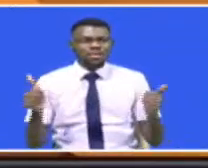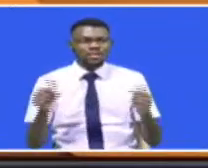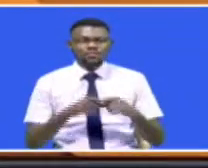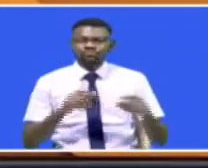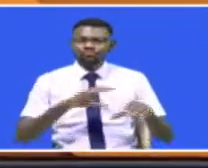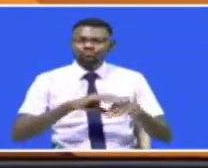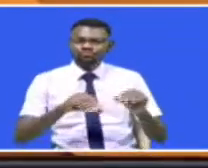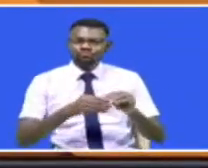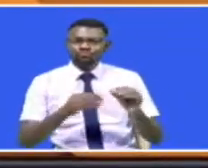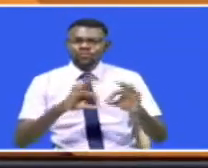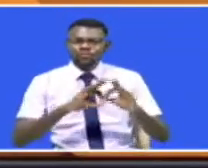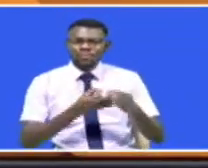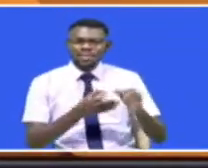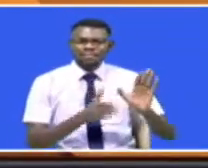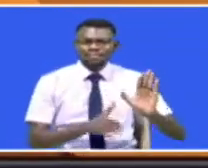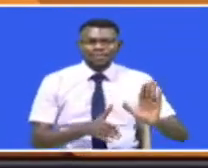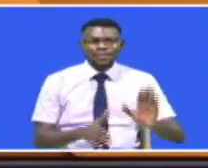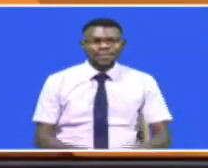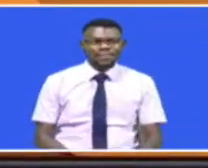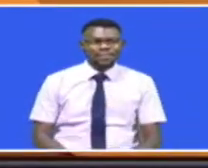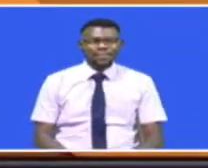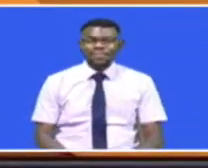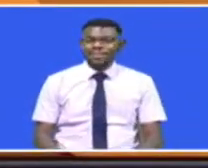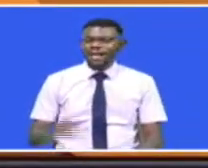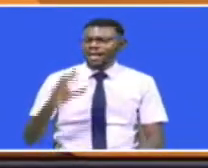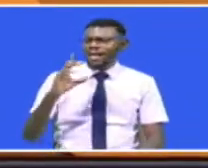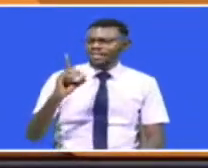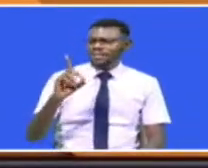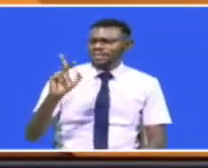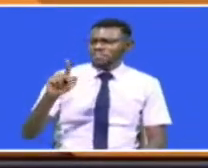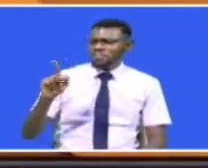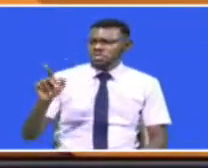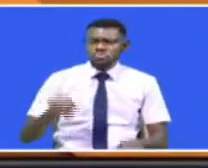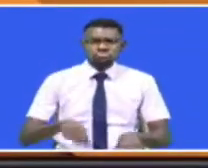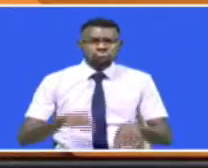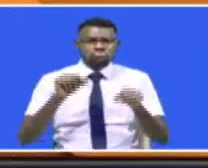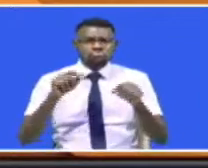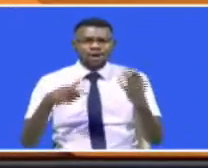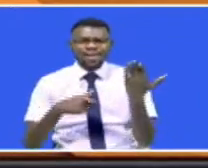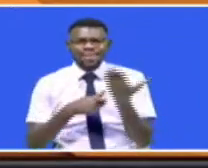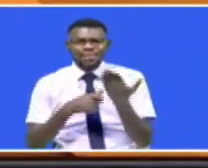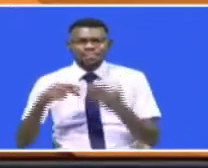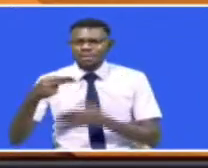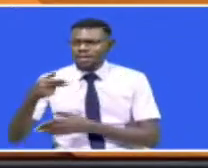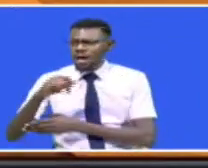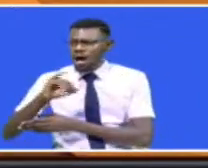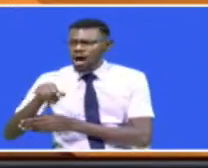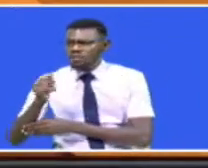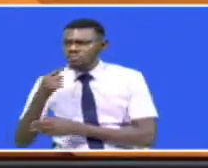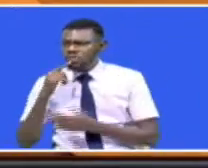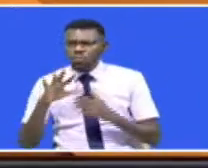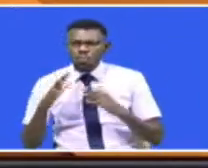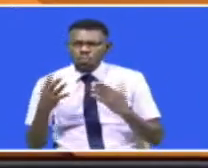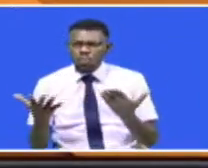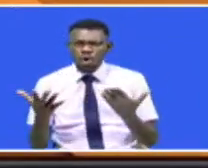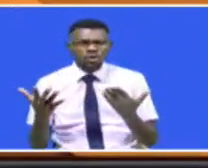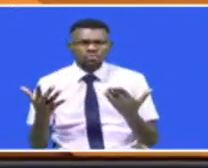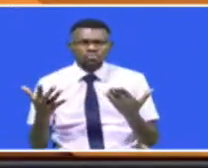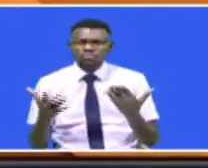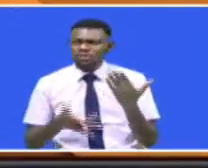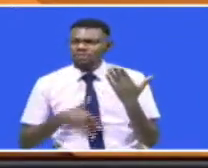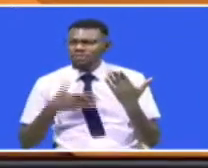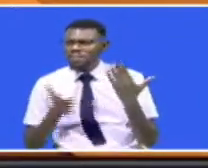kufariji familia yake. Mkurugenzi wa mashtaka ya umma Nurdin Haji amesema kwamba hajutii kufutilia mbali baadhi ya kesi